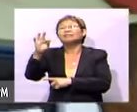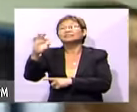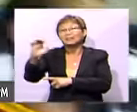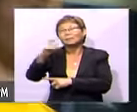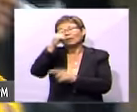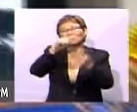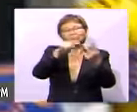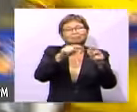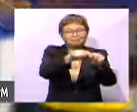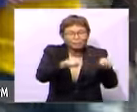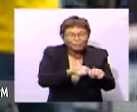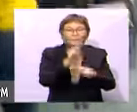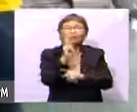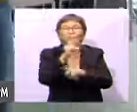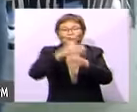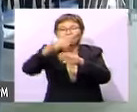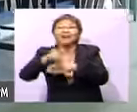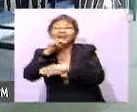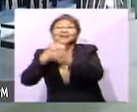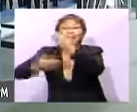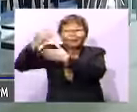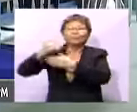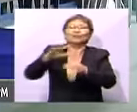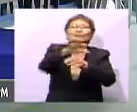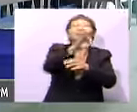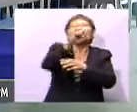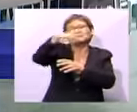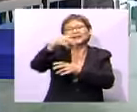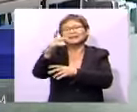destinasi kedua selepas Kedah musim lepas.